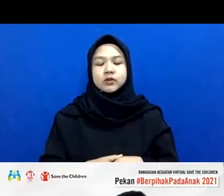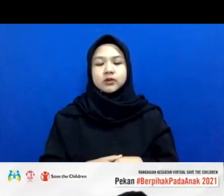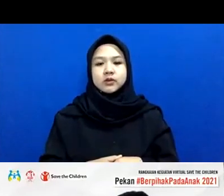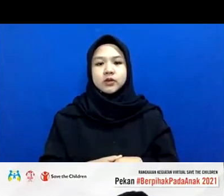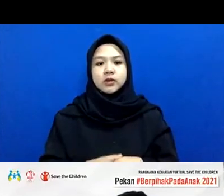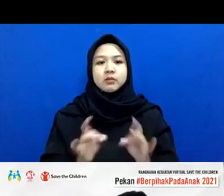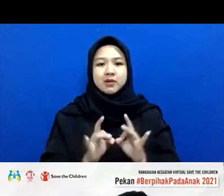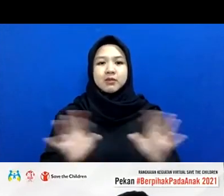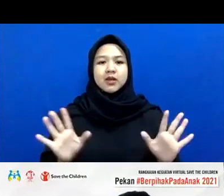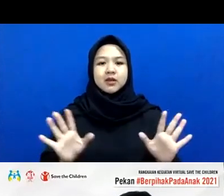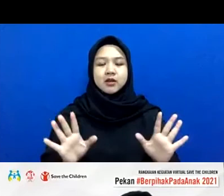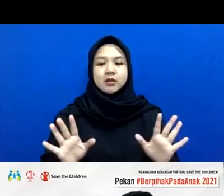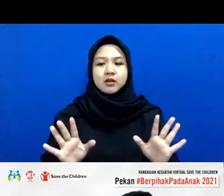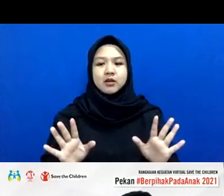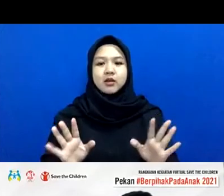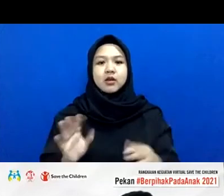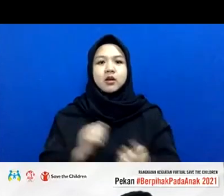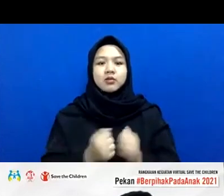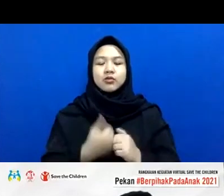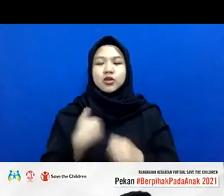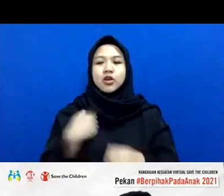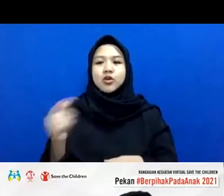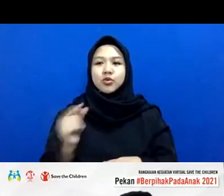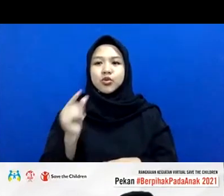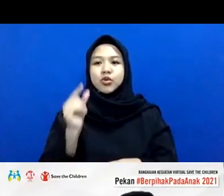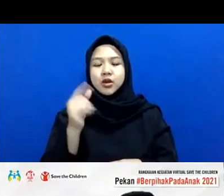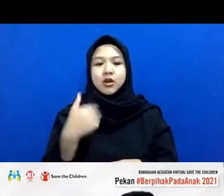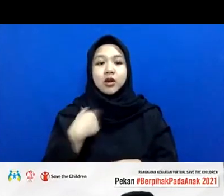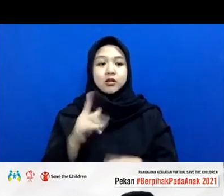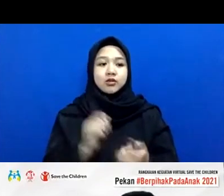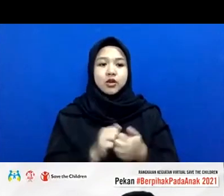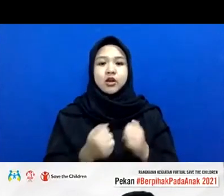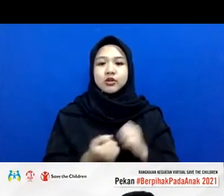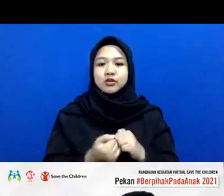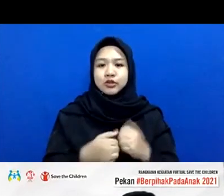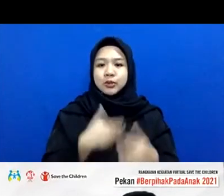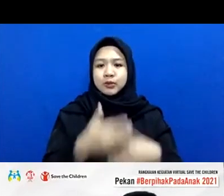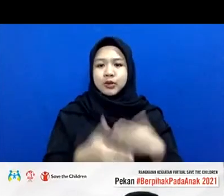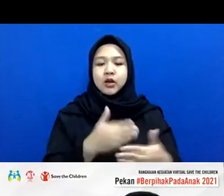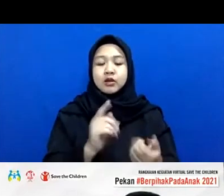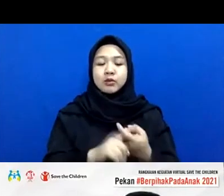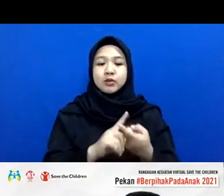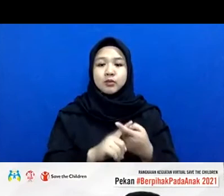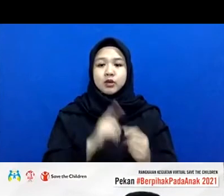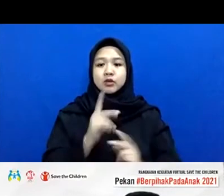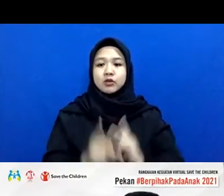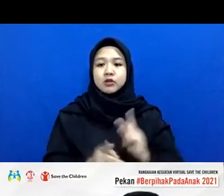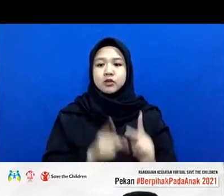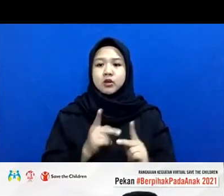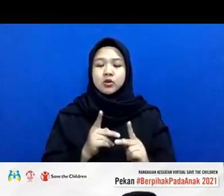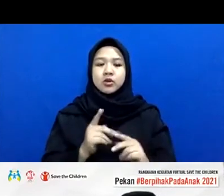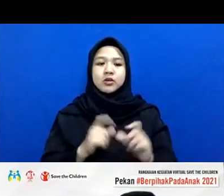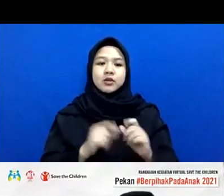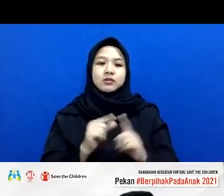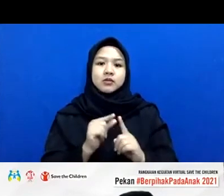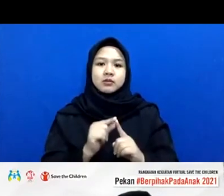berbeda satu dengan yang lain. Setiap kasus punya keunikan. Ada satu kasus dan penanganan teman-teman kalau di SPPA